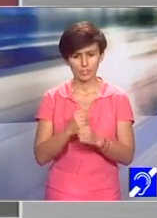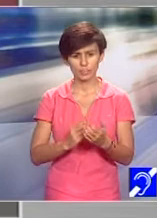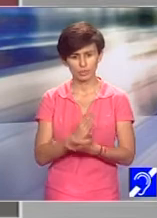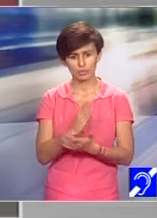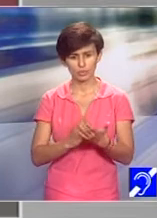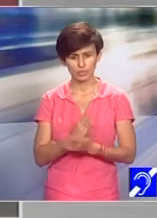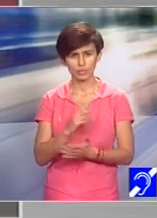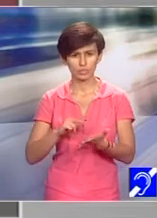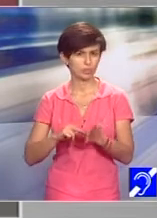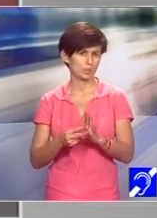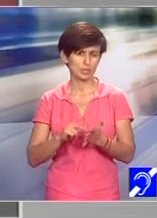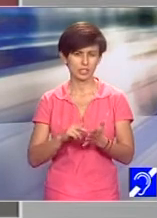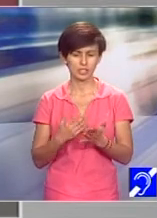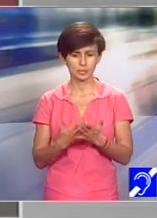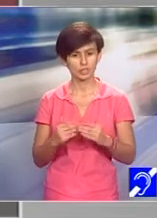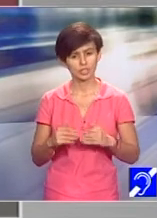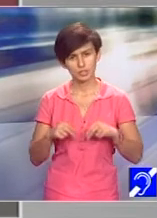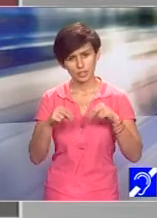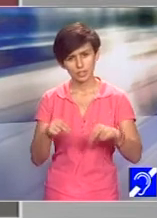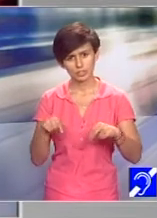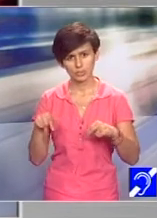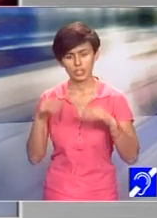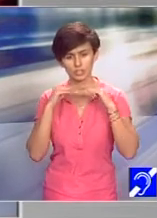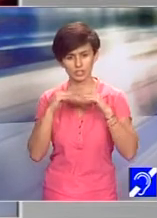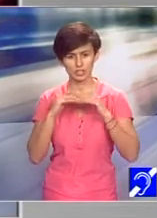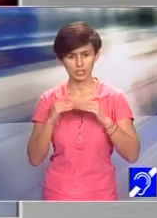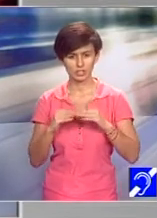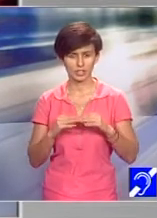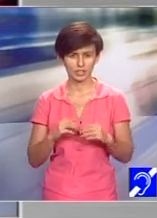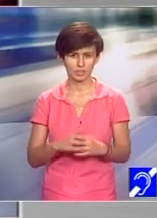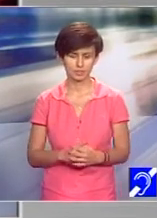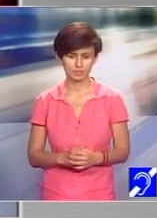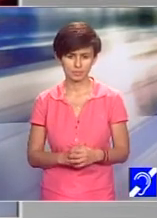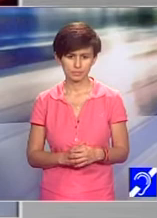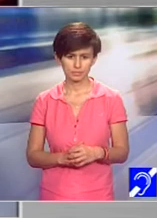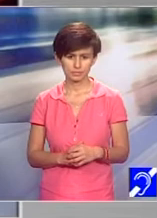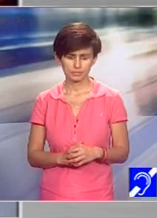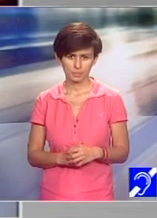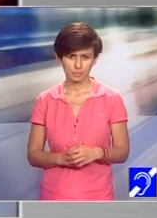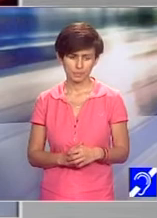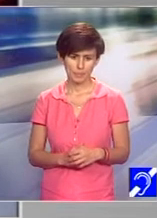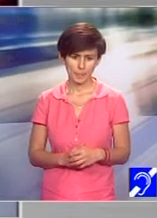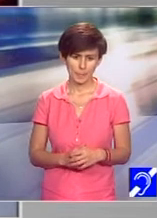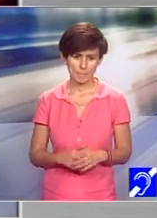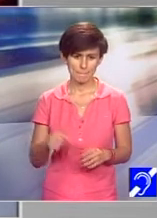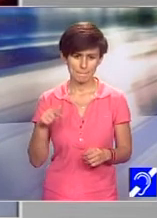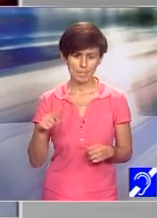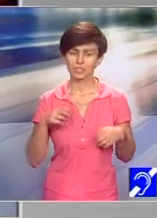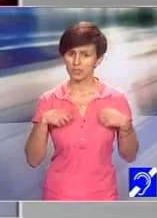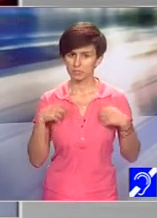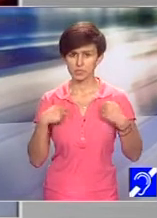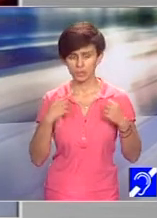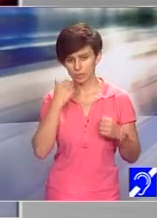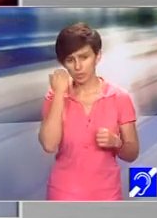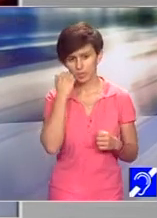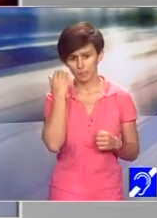de pregătire ca să ajungem la acest nivel. Nimeni nu crește învățat. Și atunci ei cu atât mai bine se bucură în momentul în